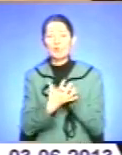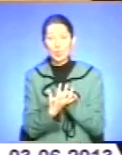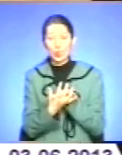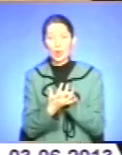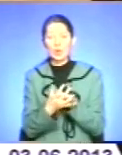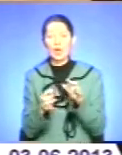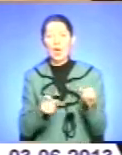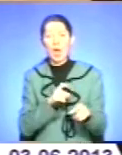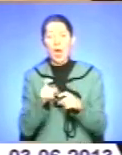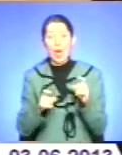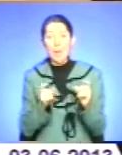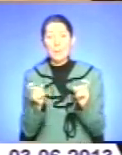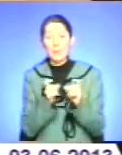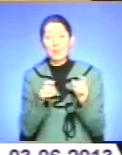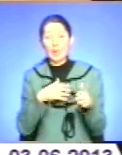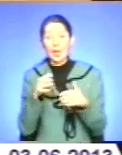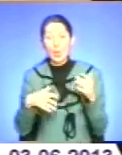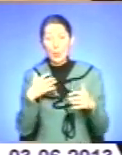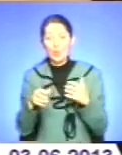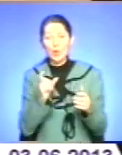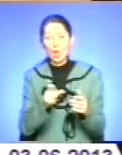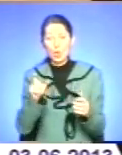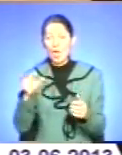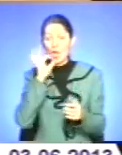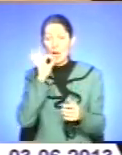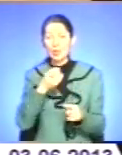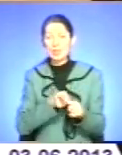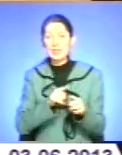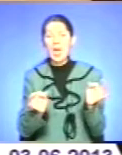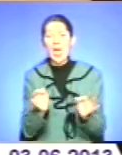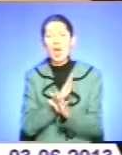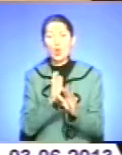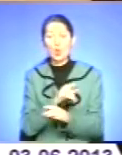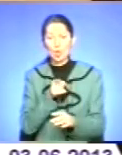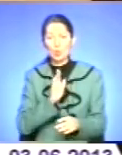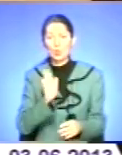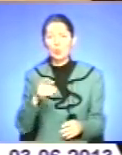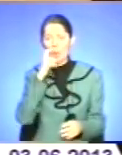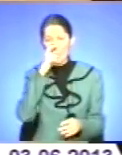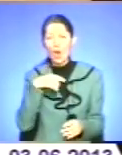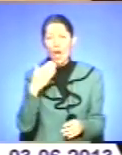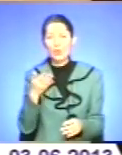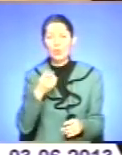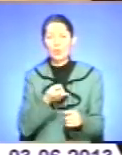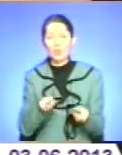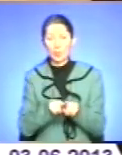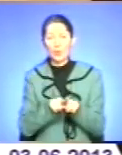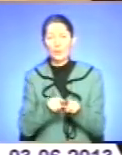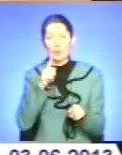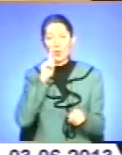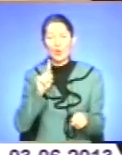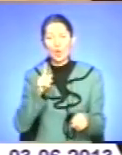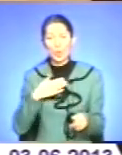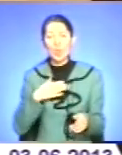тут екологія, що як вам тут вже буде погано і тому подібне. Тому поки ми тримаємо це в секреті, але я думаю, що тут, коли ми вже вирішимо